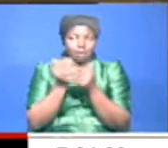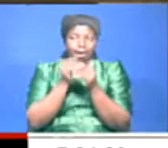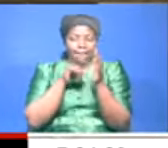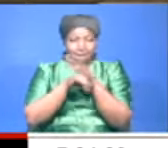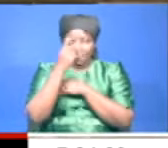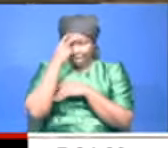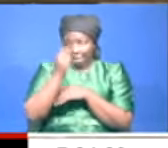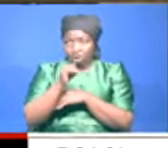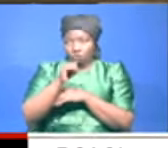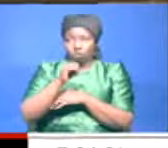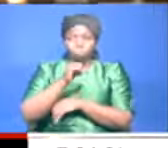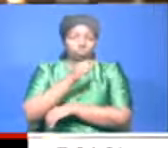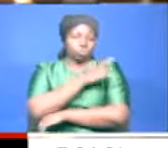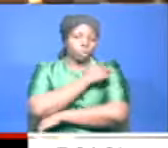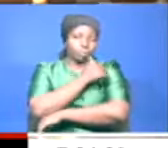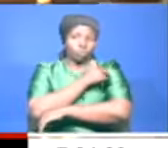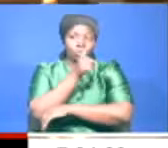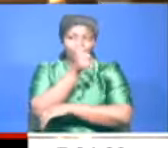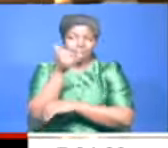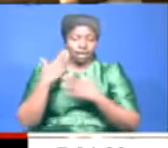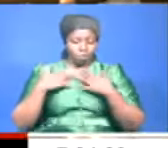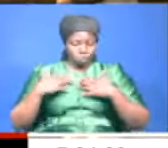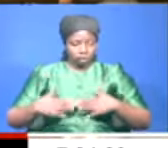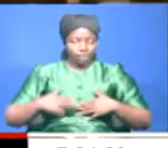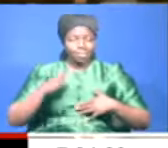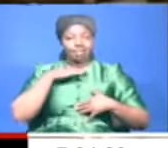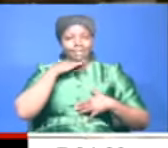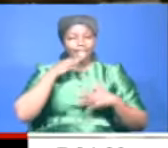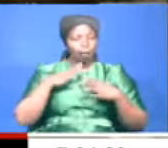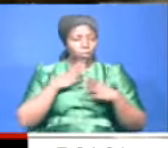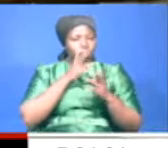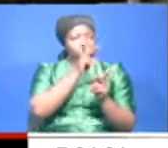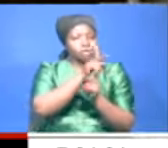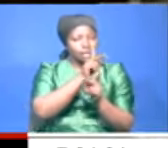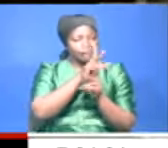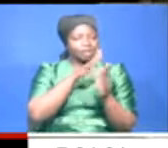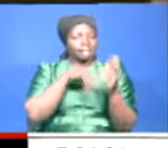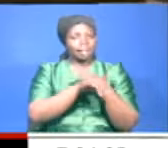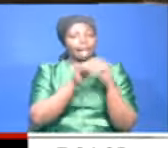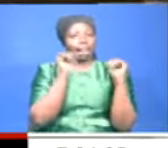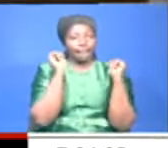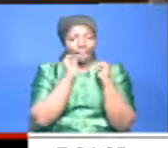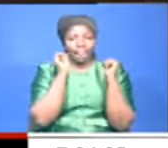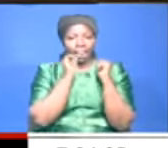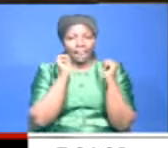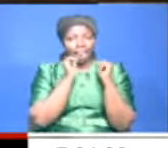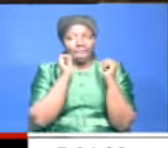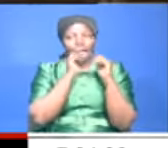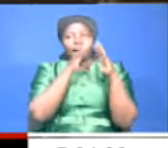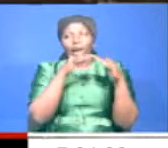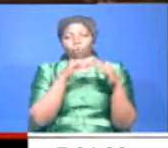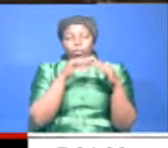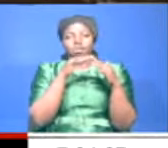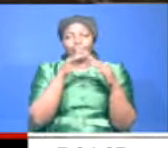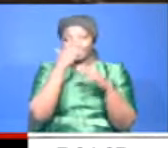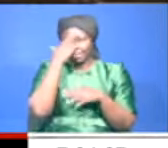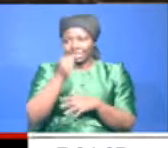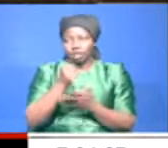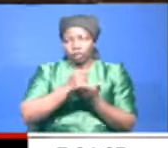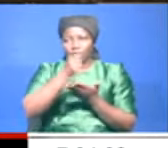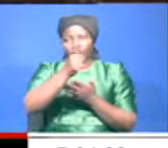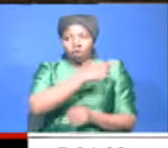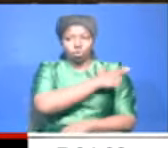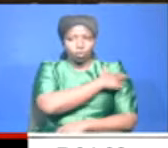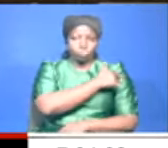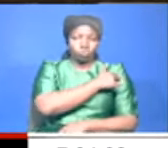ya walioaga ikihifadhiwa katika chumba cha kuhifadhi maiti cha hospitali ya rufaa ya Kajiado. Wakazi wametoa